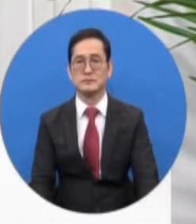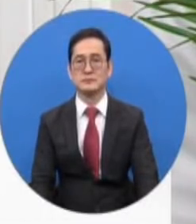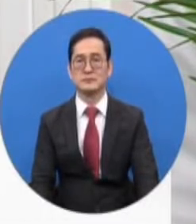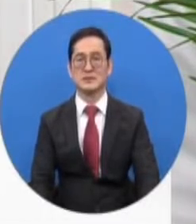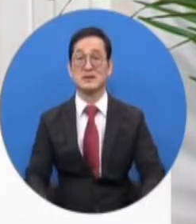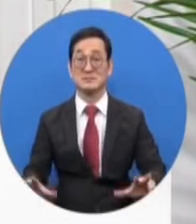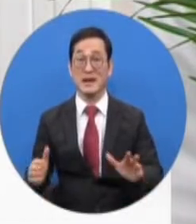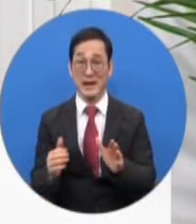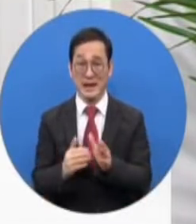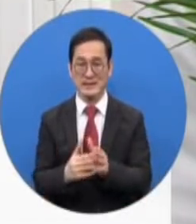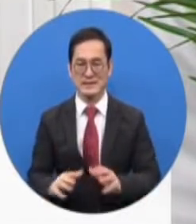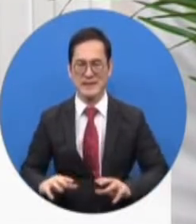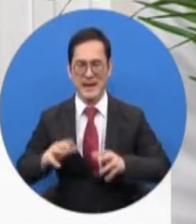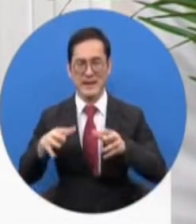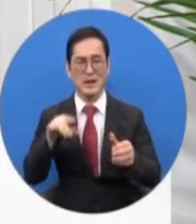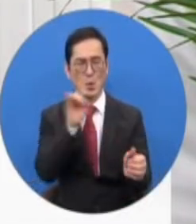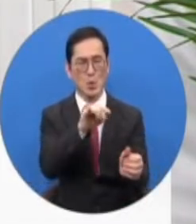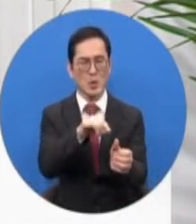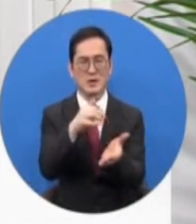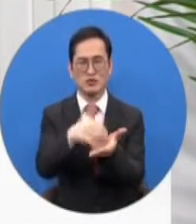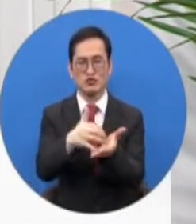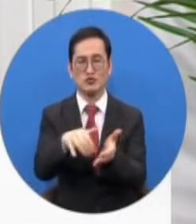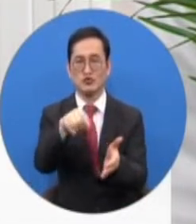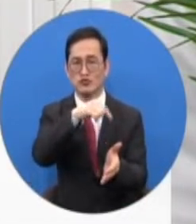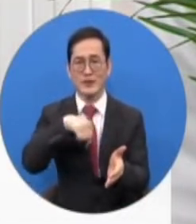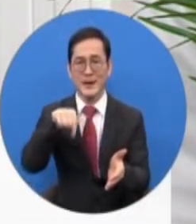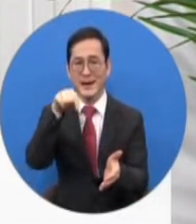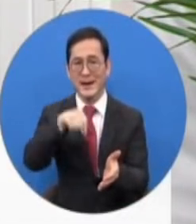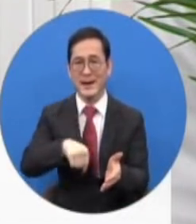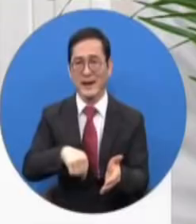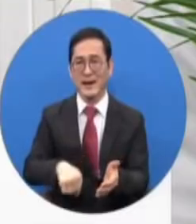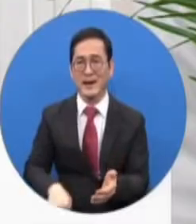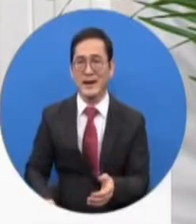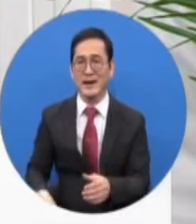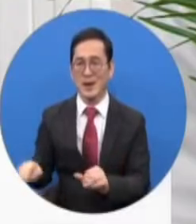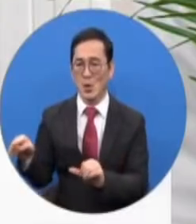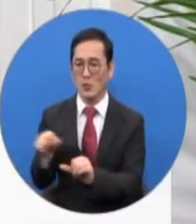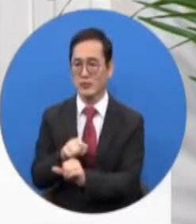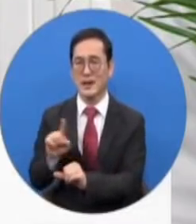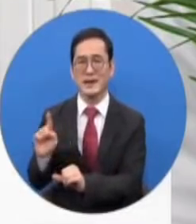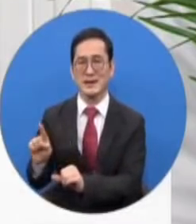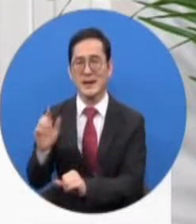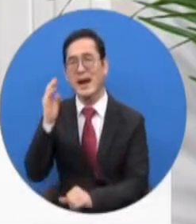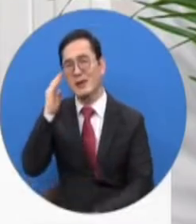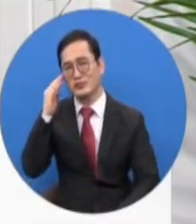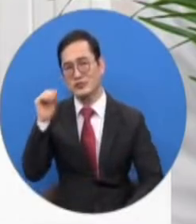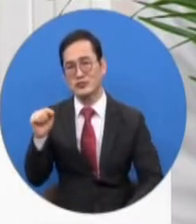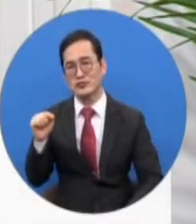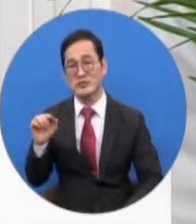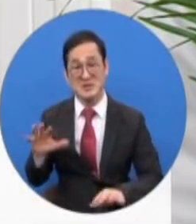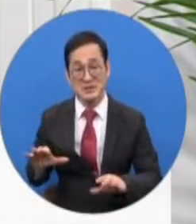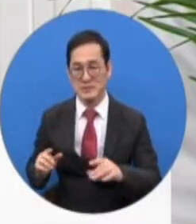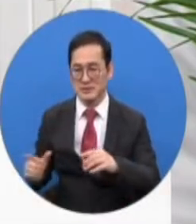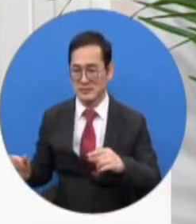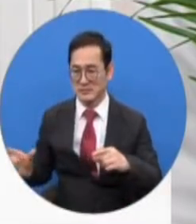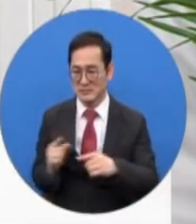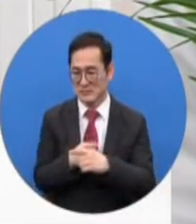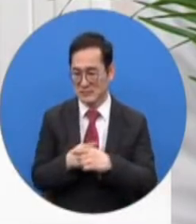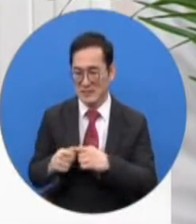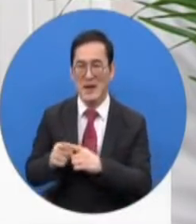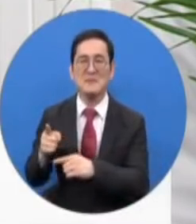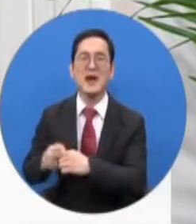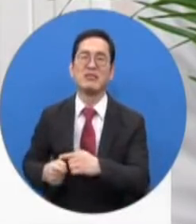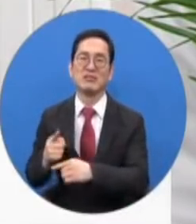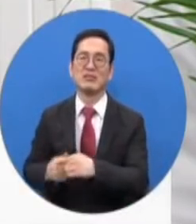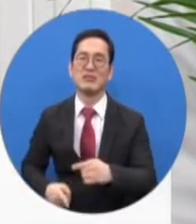세계의 코로나 확진자 중 한 5분의 1, 4분의 1이 대한민국이었는데 지금 거의 절반 가까이 가는 게 아닌가. 이렇게 되면